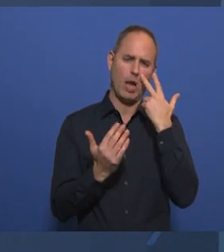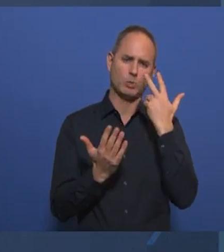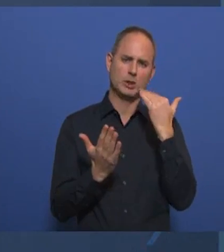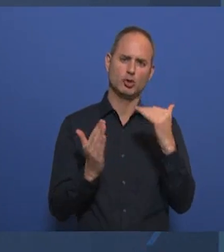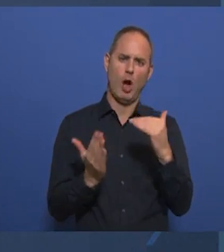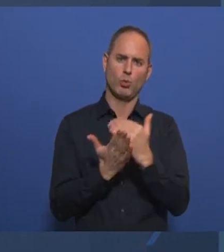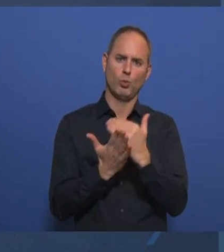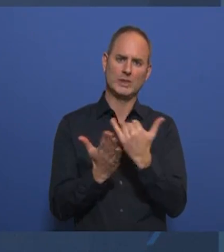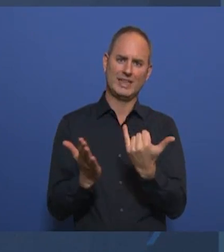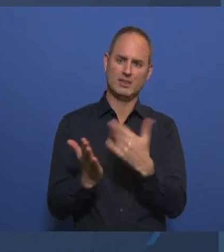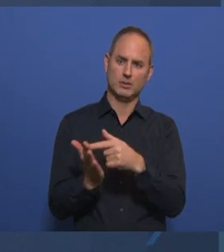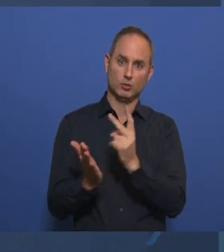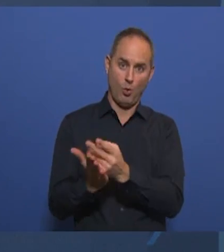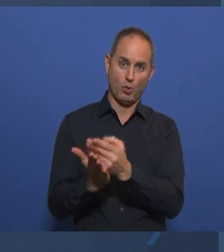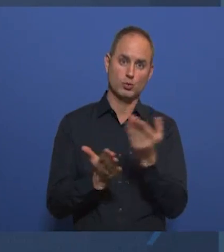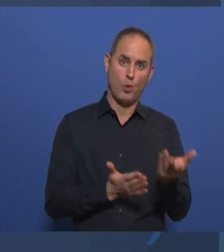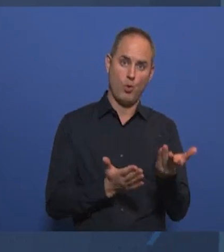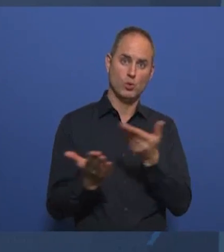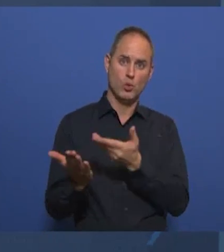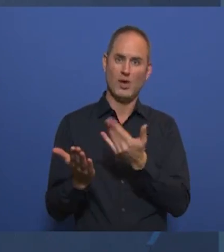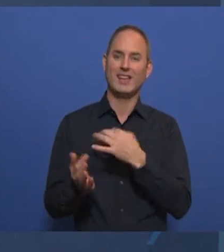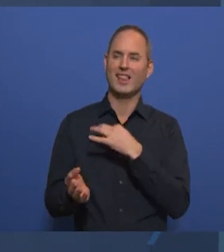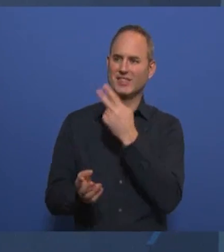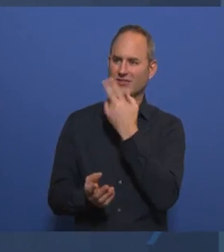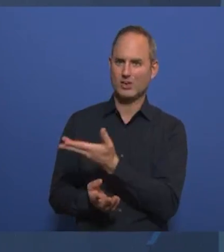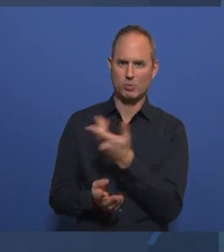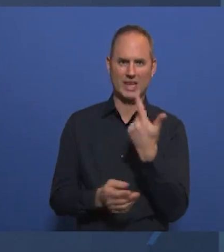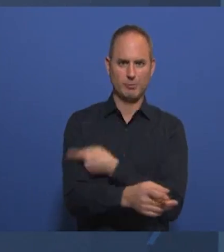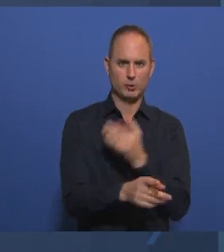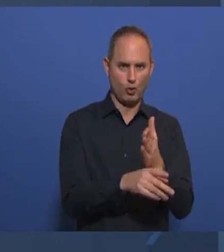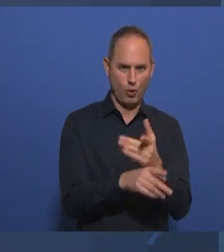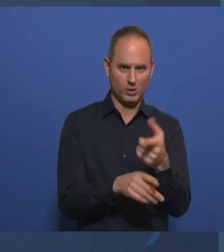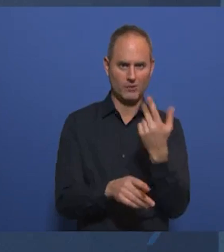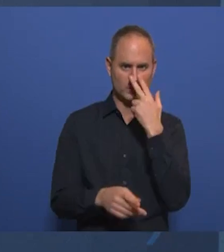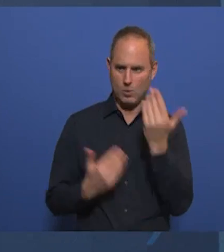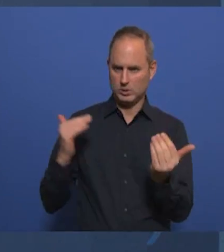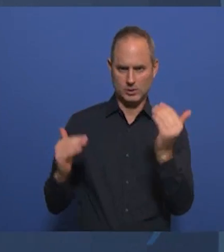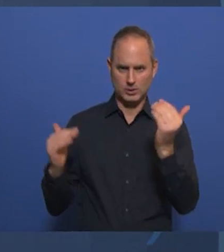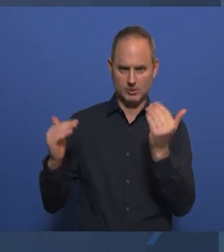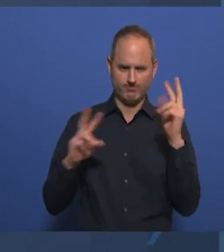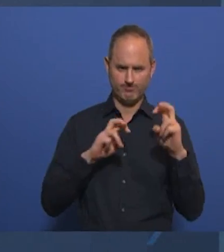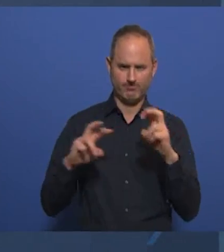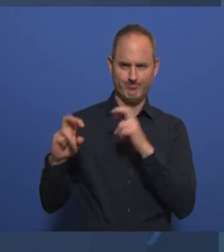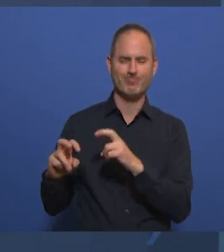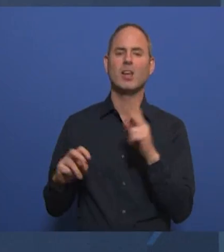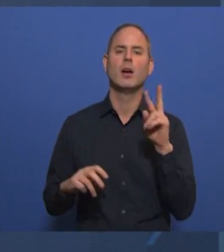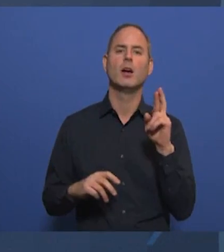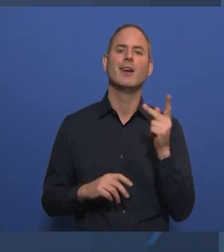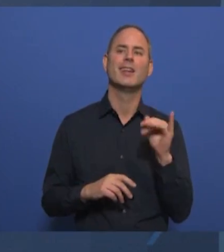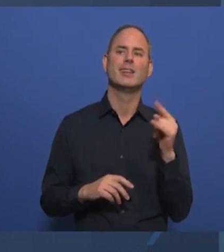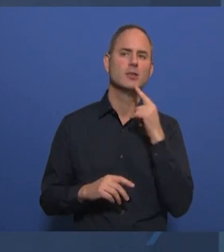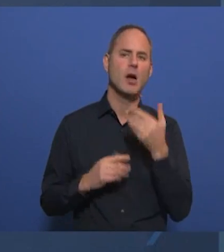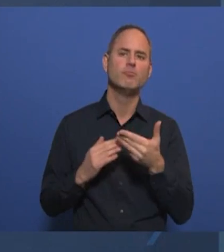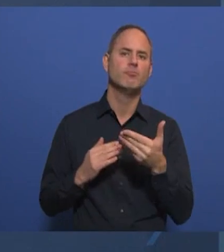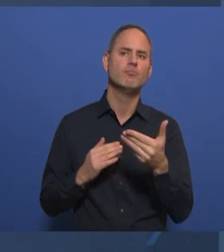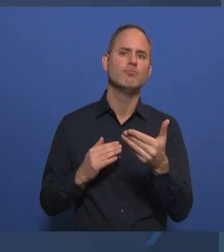Januar beschlossen, hat dem zugestimmt. Einen Tag später hat das RKI die Dauer des Genesenenstatus dann kurzfristig und unangekündigt